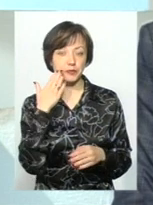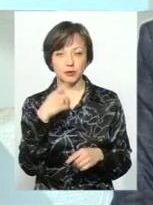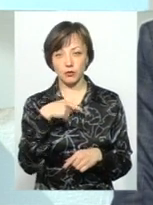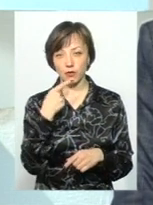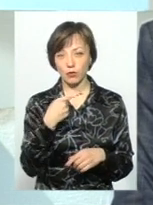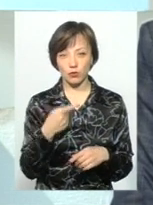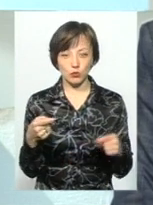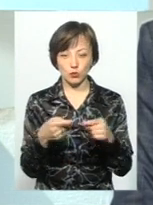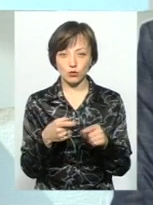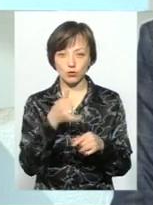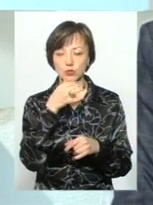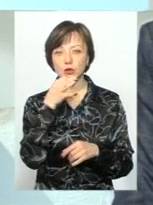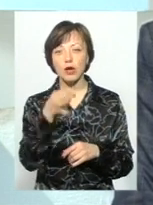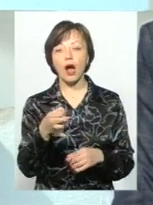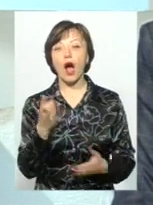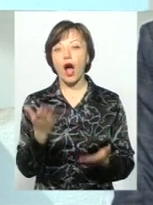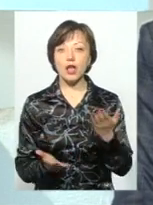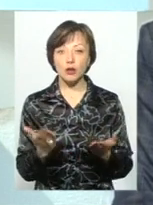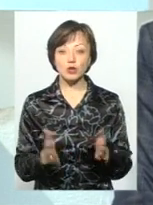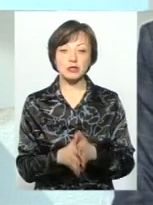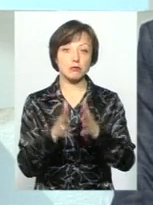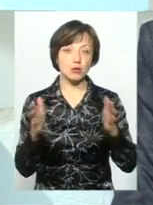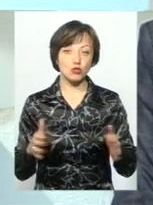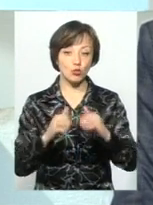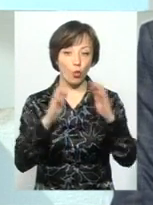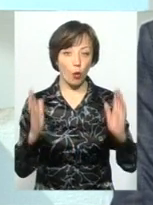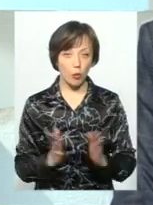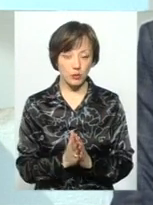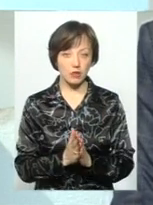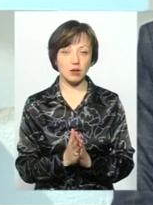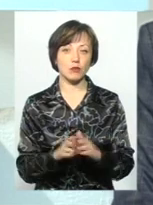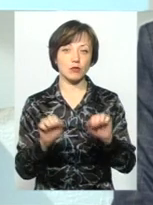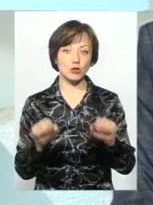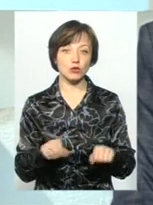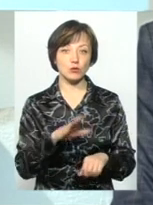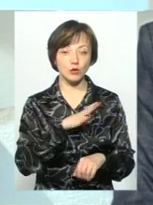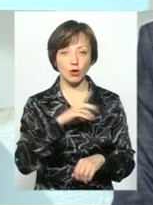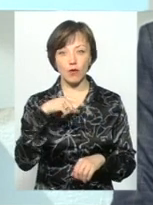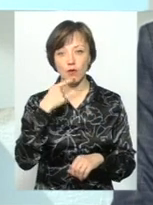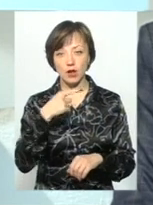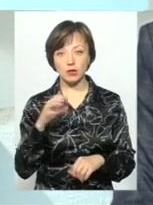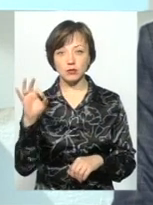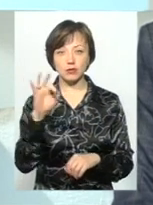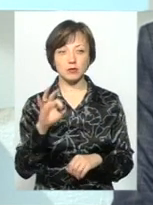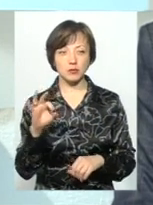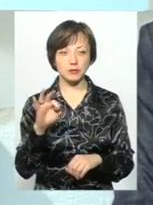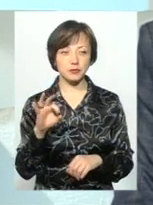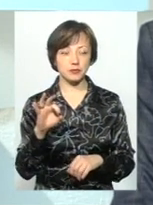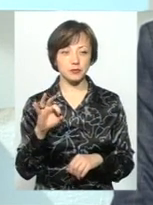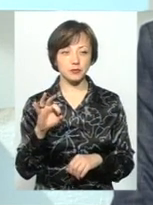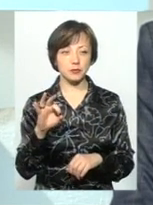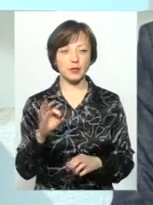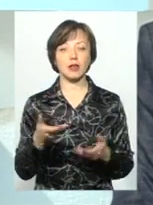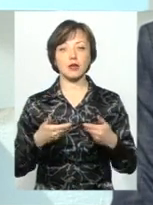якщо відповідно, а якщо збільшуються обсяги, тоді може бути йти мова, як говорять політики, що